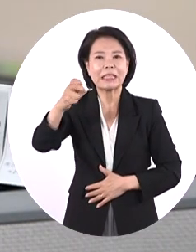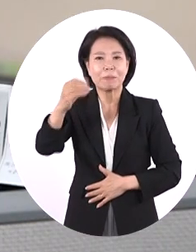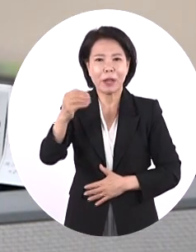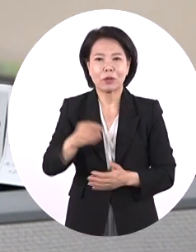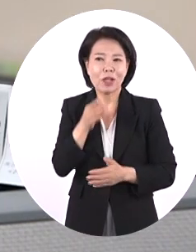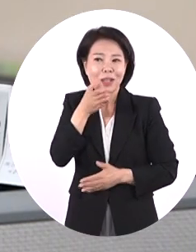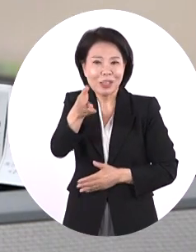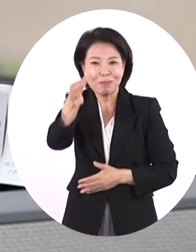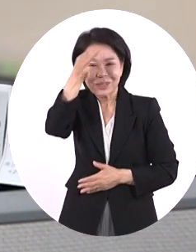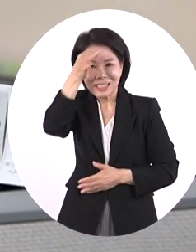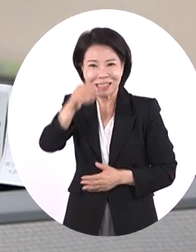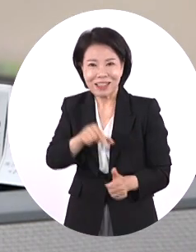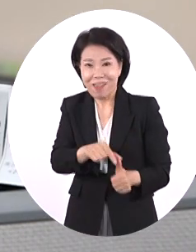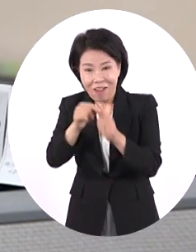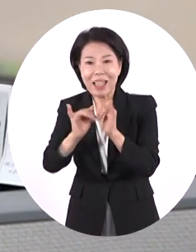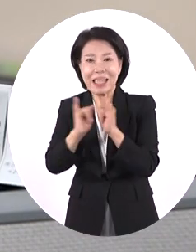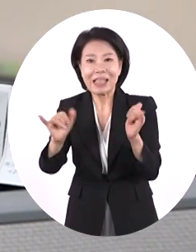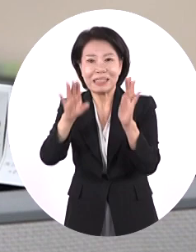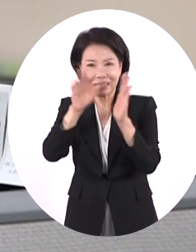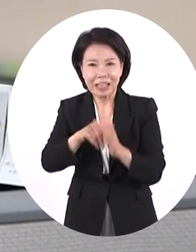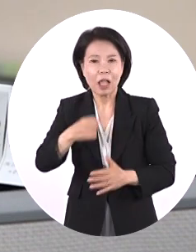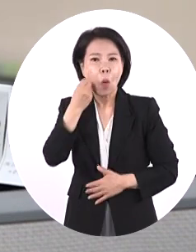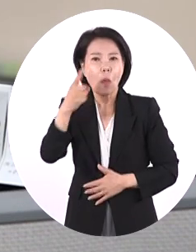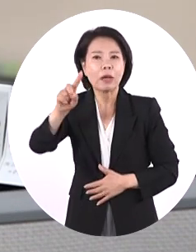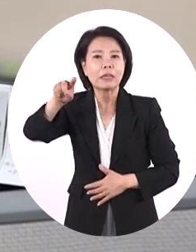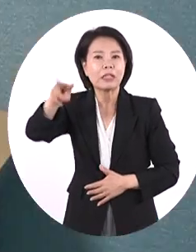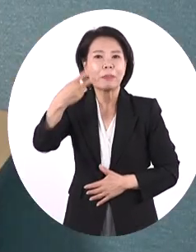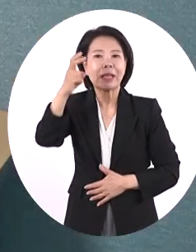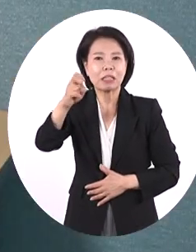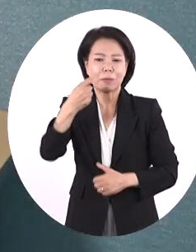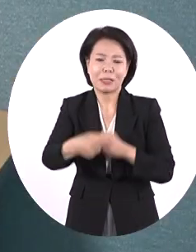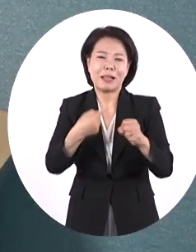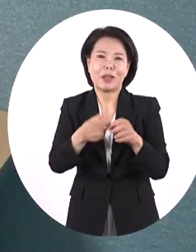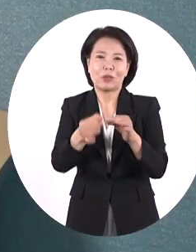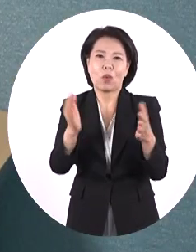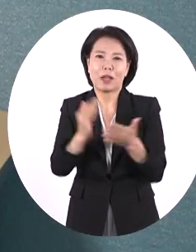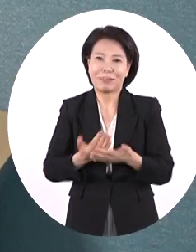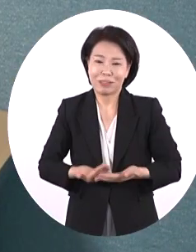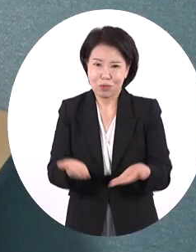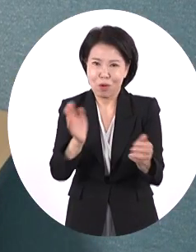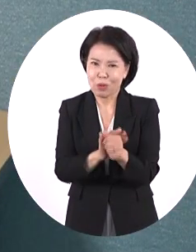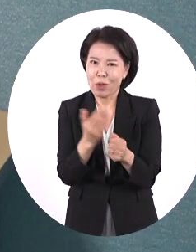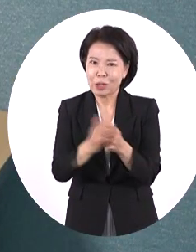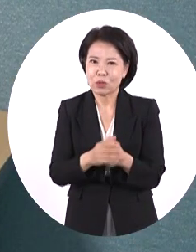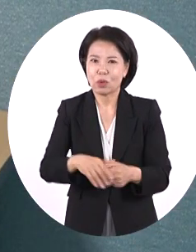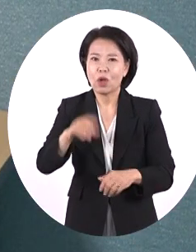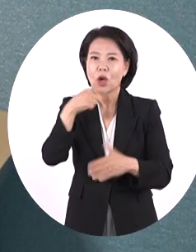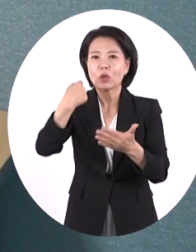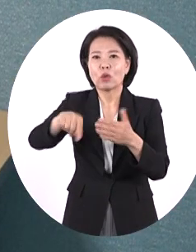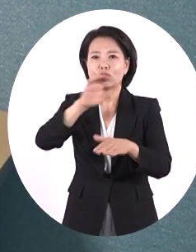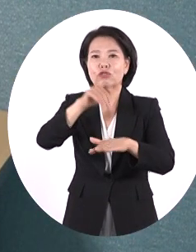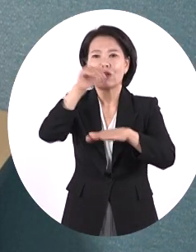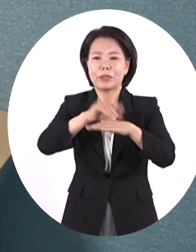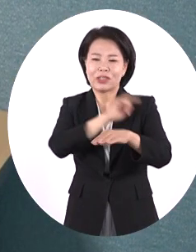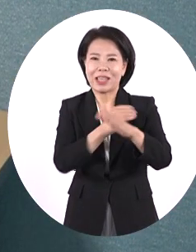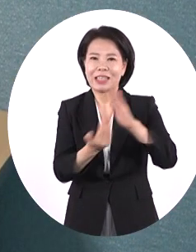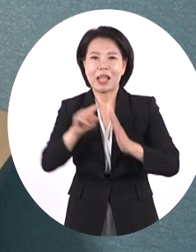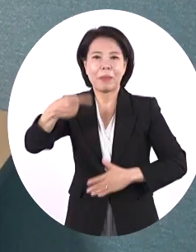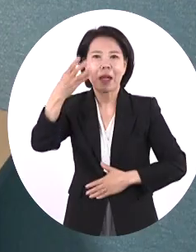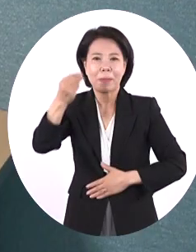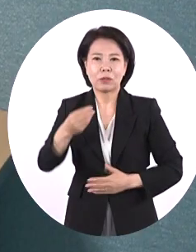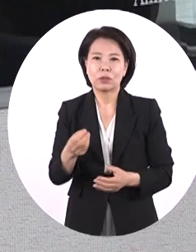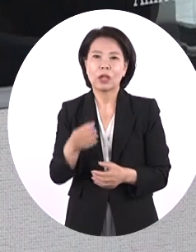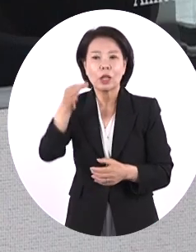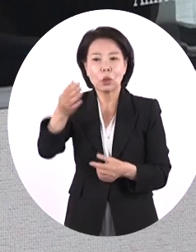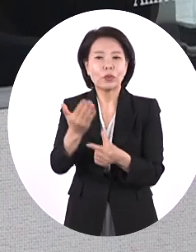원, 전문기술 인력 채용 시 월 220만 원을 1년간 지원하며 교육훈련비도 최대 100만